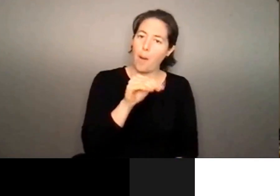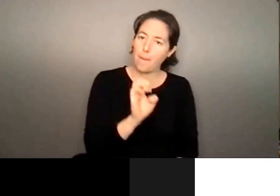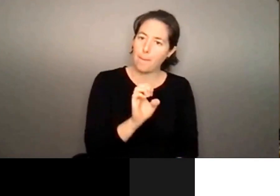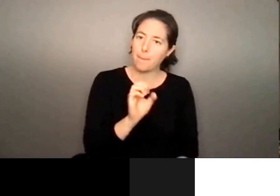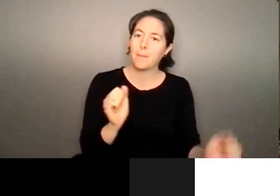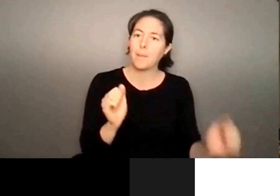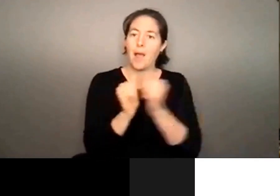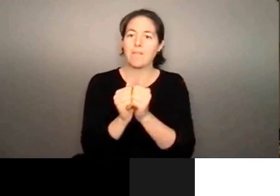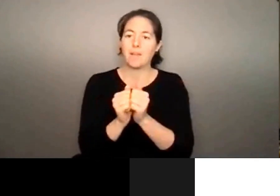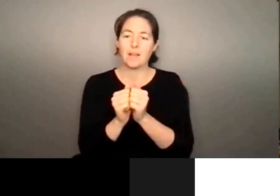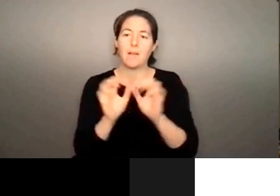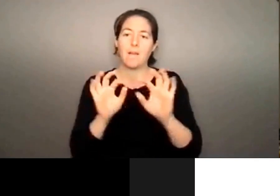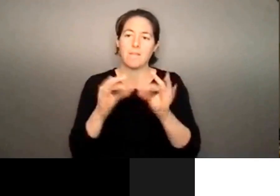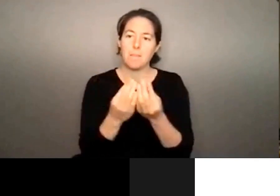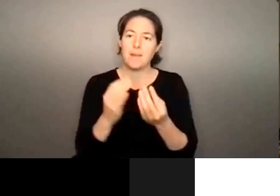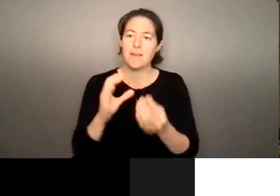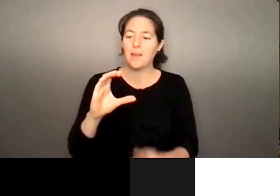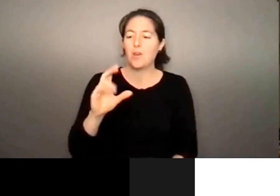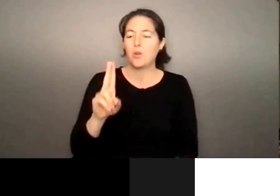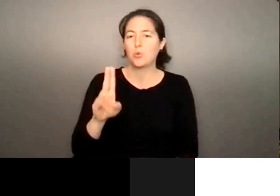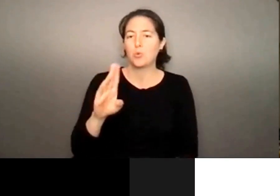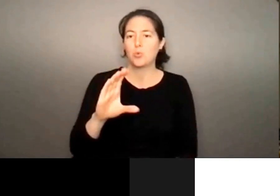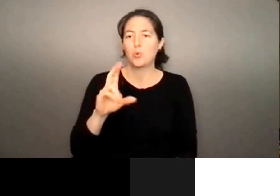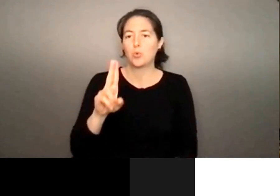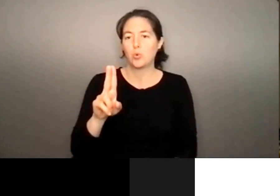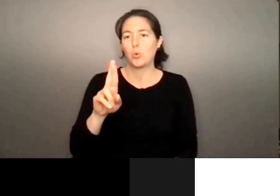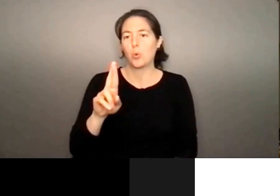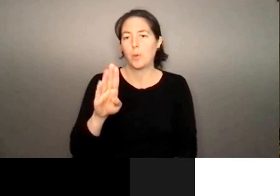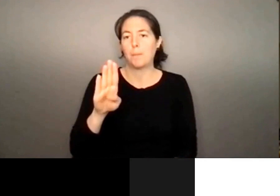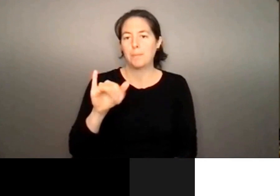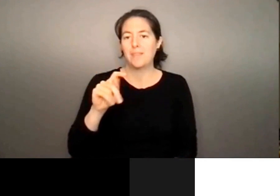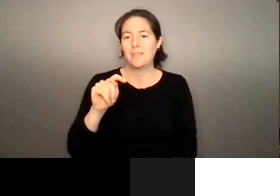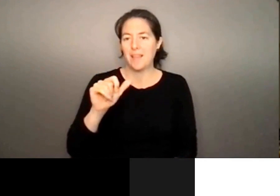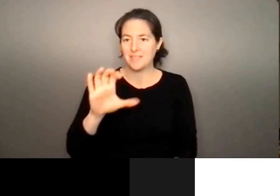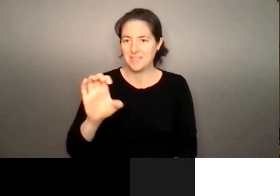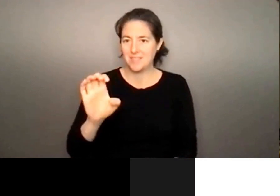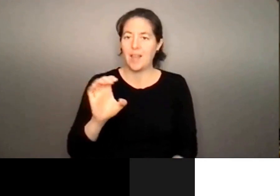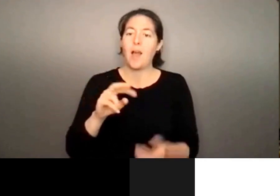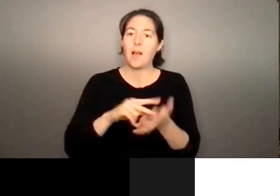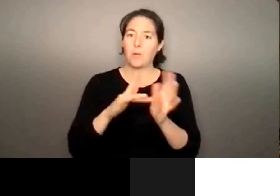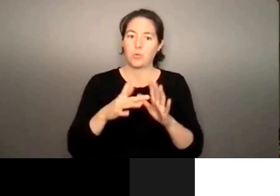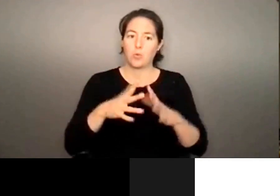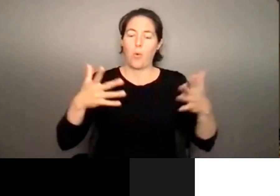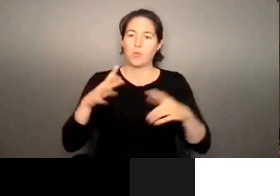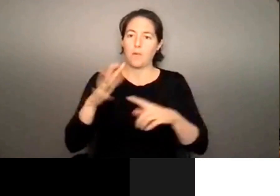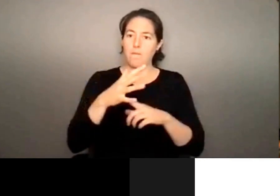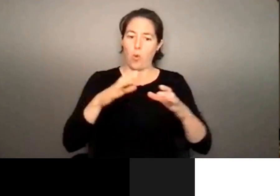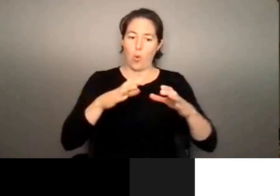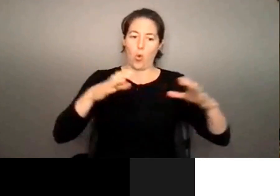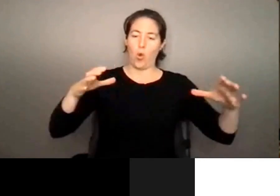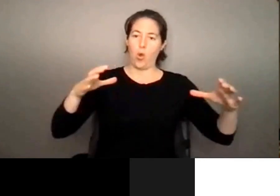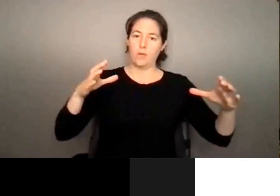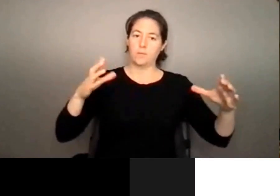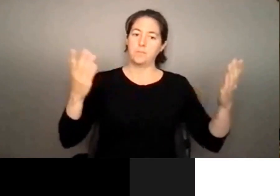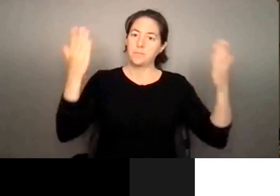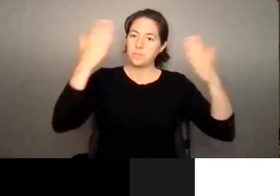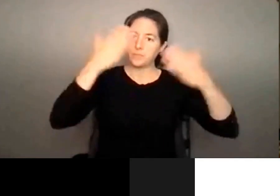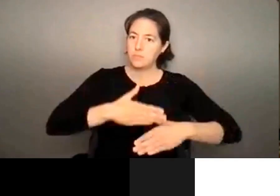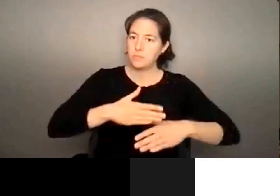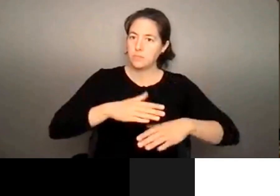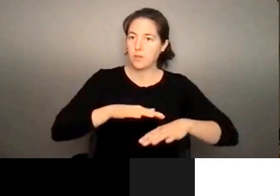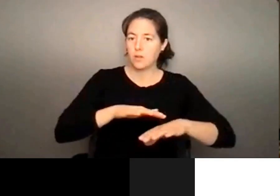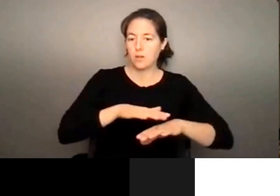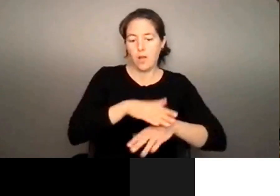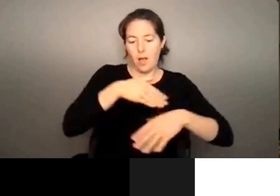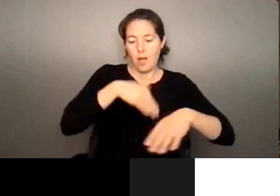des cucurbitacées, parce que les cucurbitacées ont des grands feuillages, donc ils permettent une canopée, un sol qui n'est pas exposé